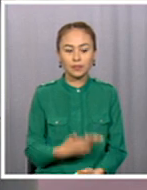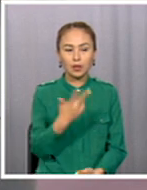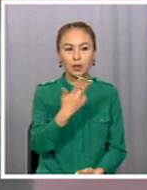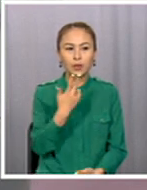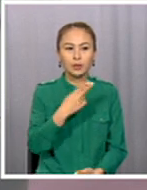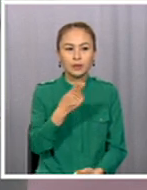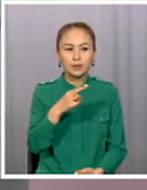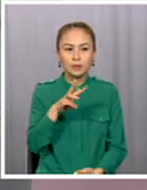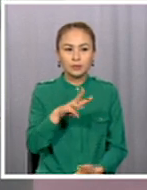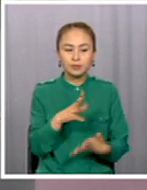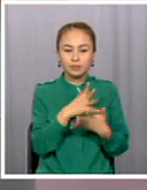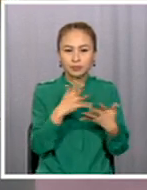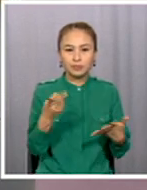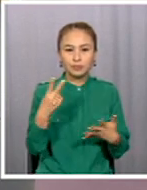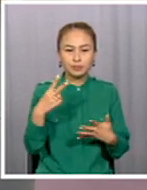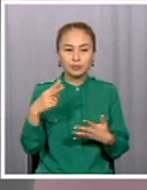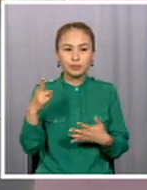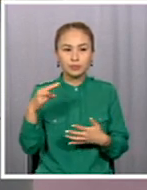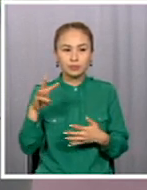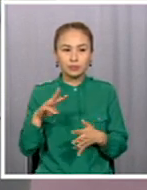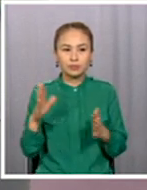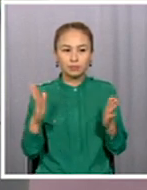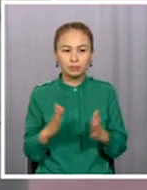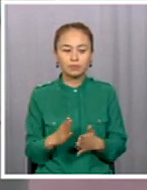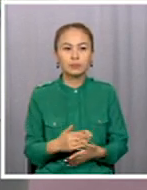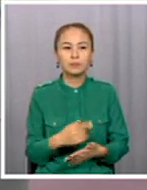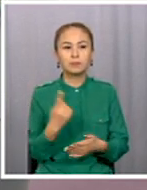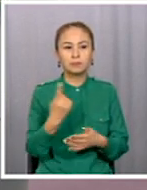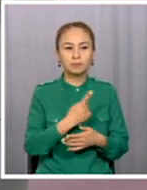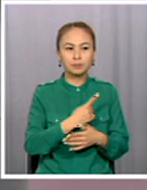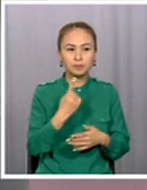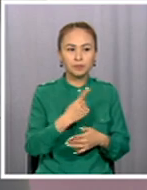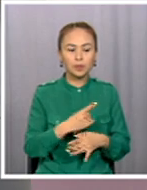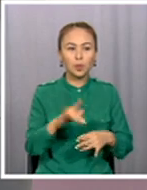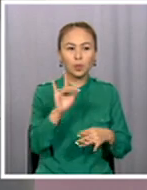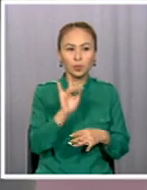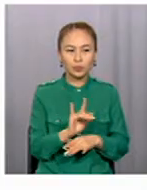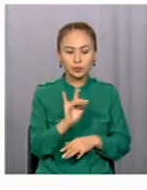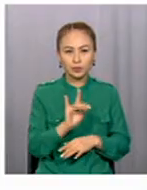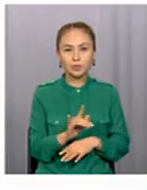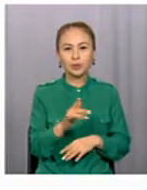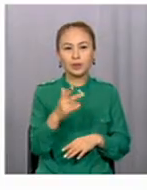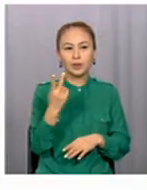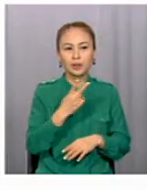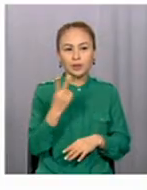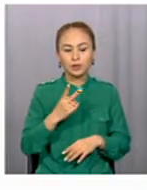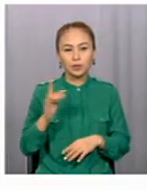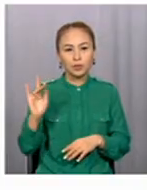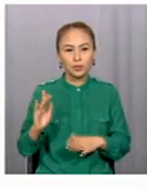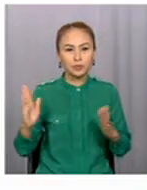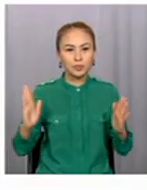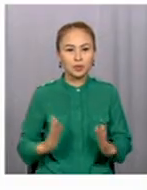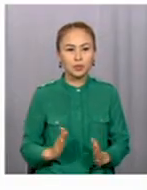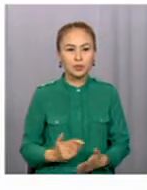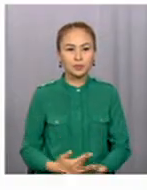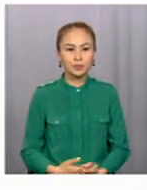20 дециметрден артық. Яғни бірінші орындық екінші орындықтан ұзын.